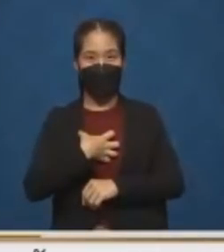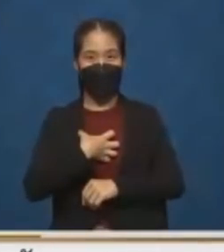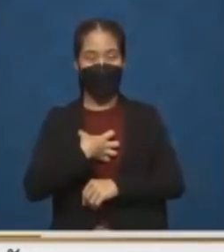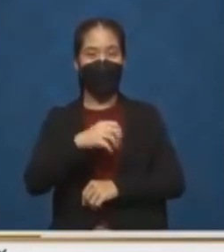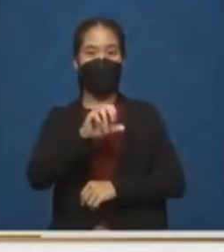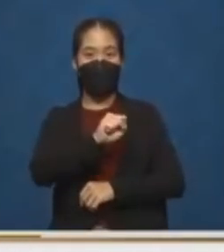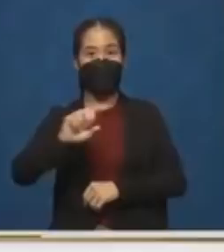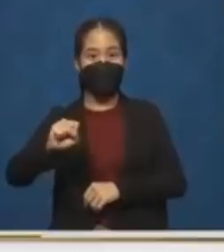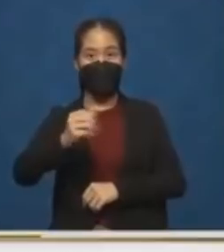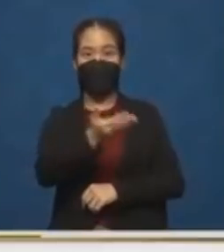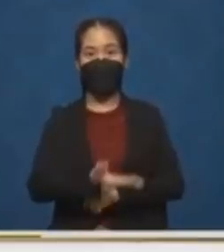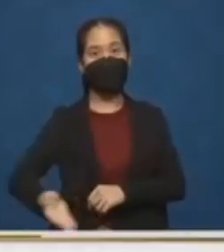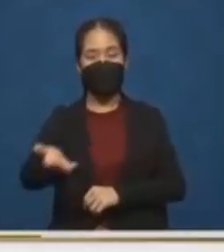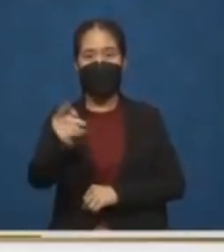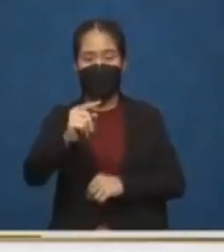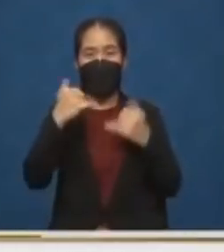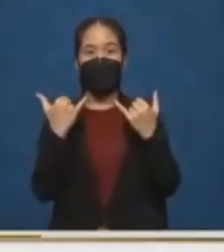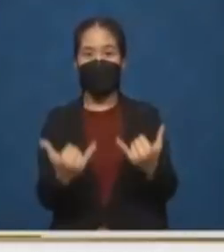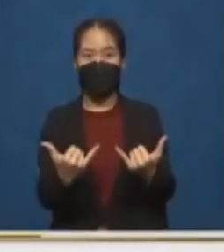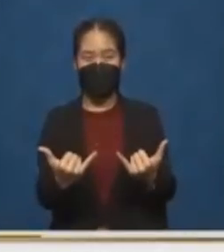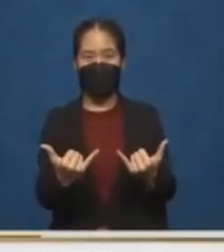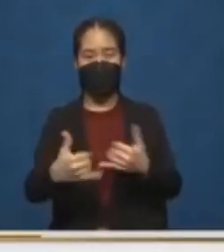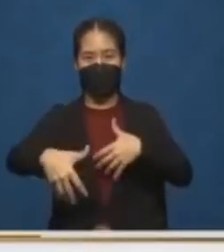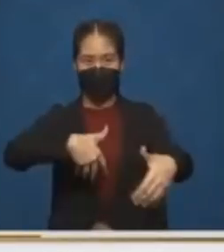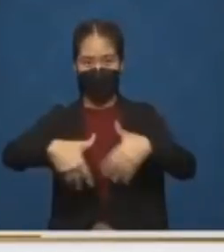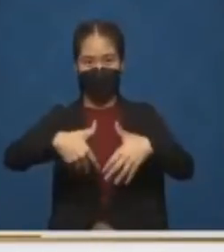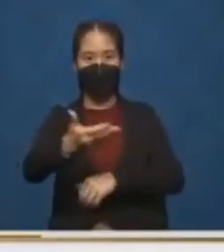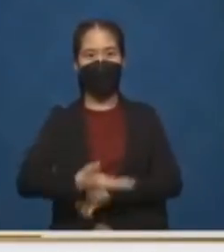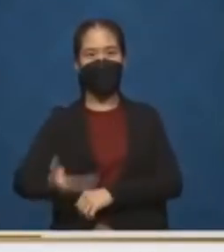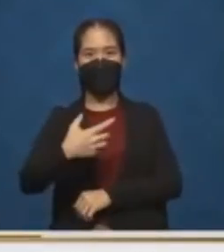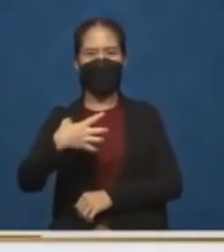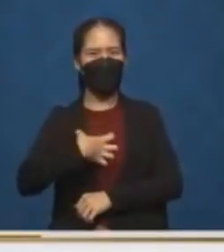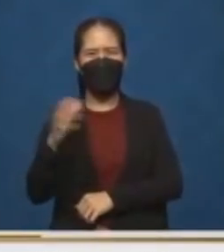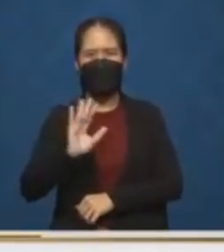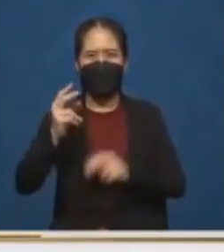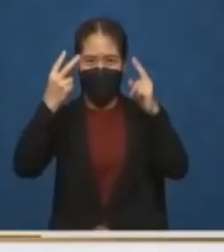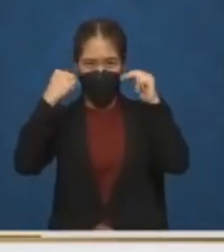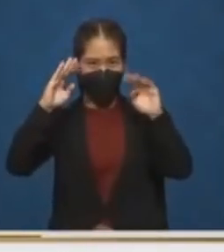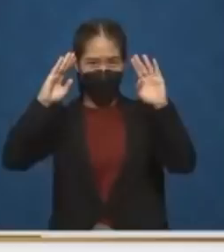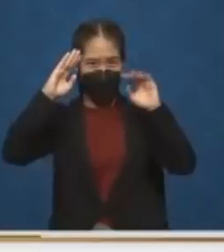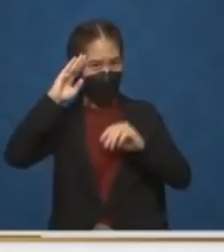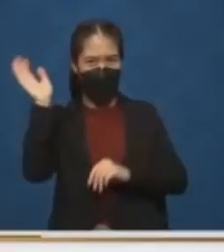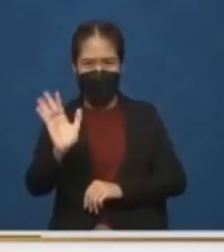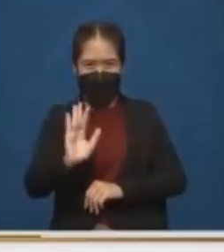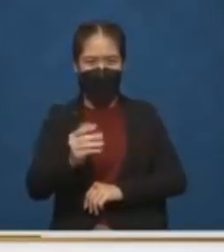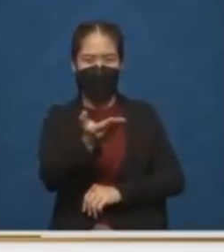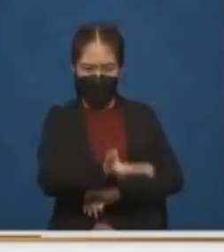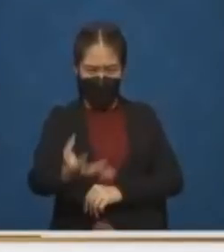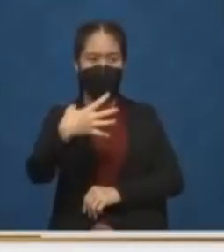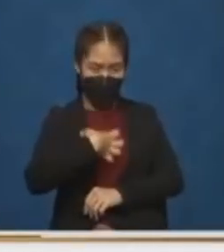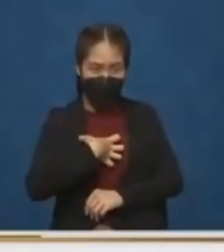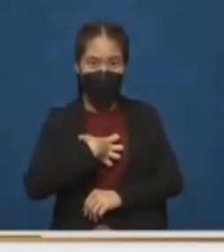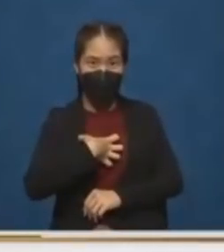RAFA พูแทนลักษ์ดอนทุท่านว่าวันนี้ประชาชณ์ขอไม่เอาผลเอกประยติแล้วพวกท่านยัจะเอาผลเอกประยุิตboards